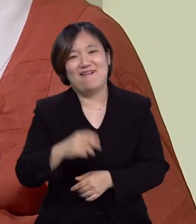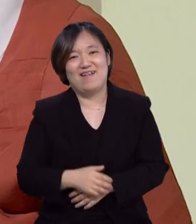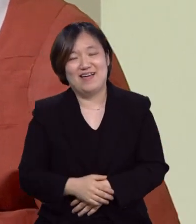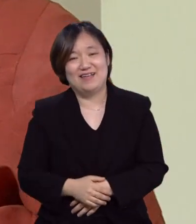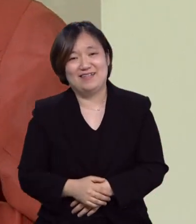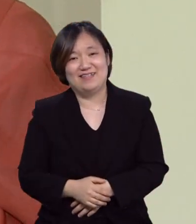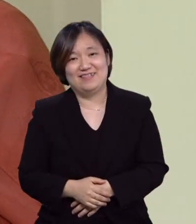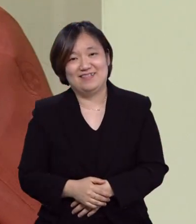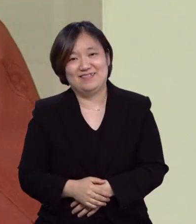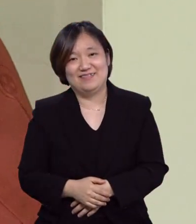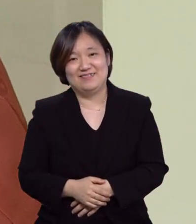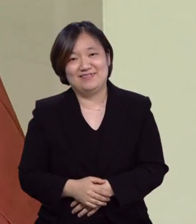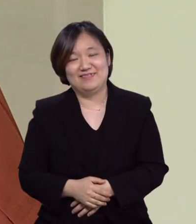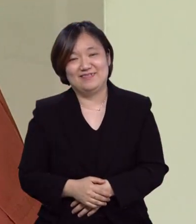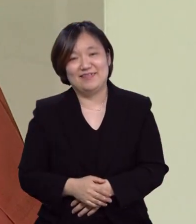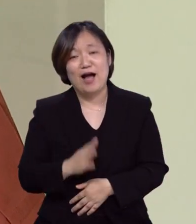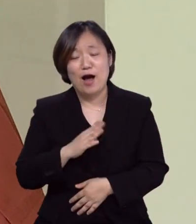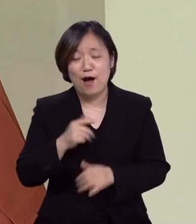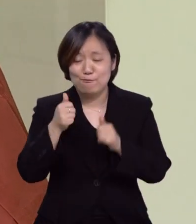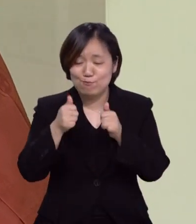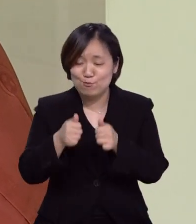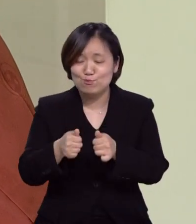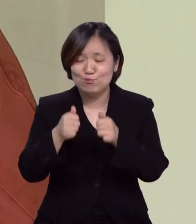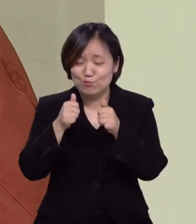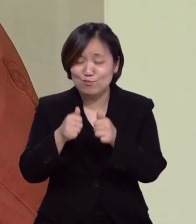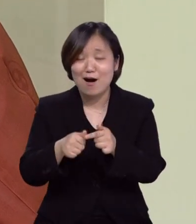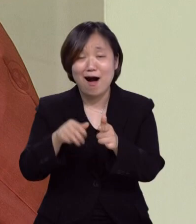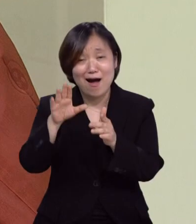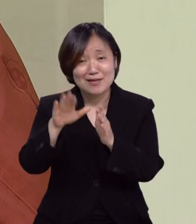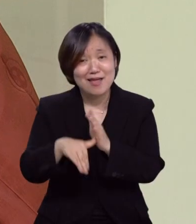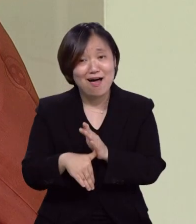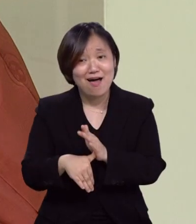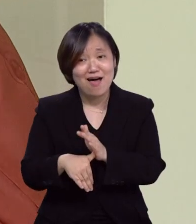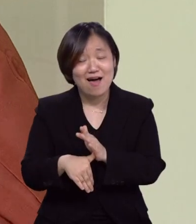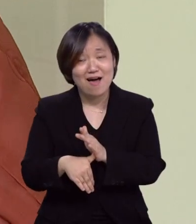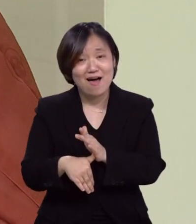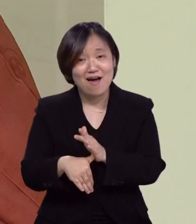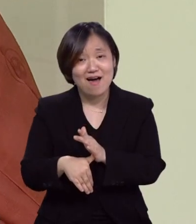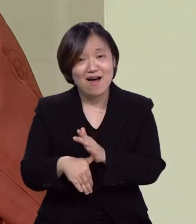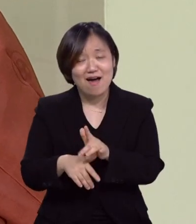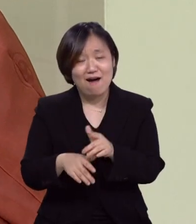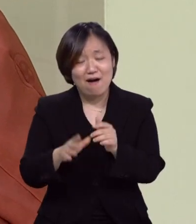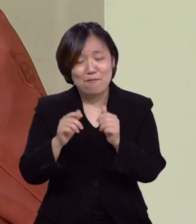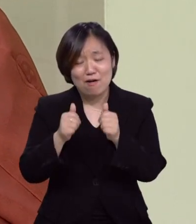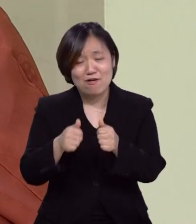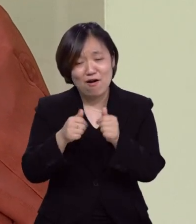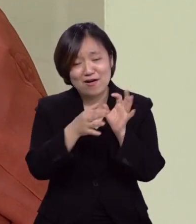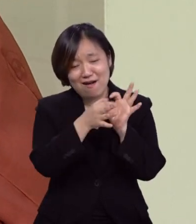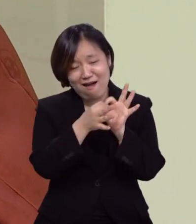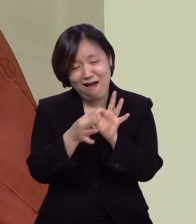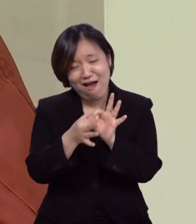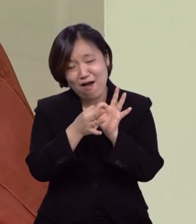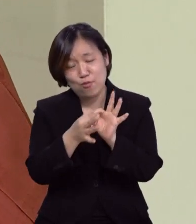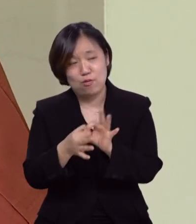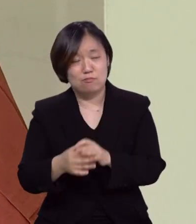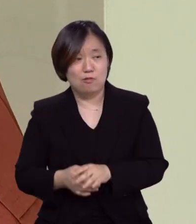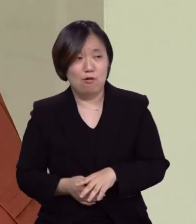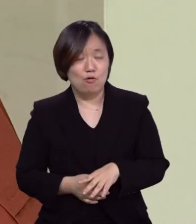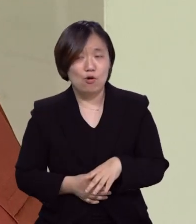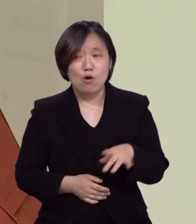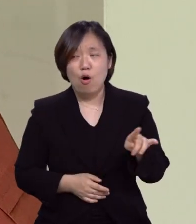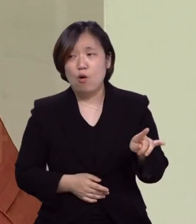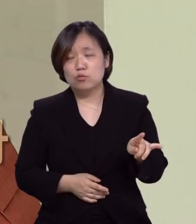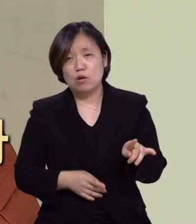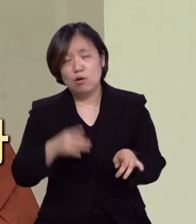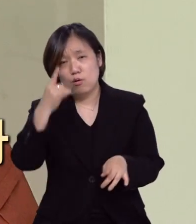그렇게 절을 하고 있는데 어느 날부턴가 어느 비구스님께서 극락전에 오셔 가지고